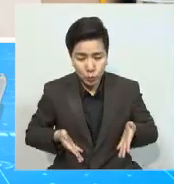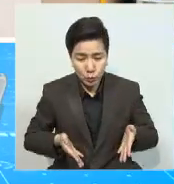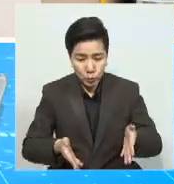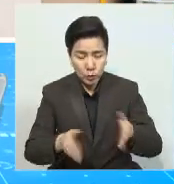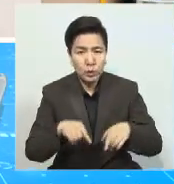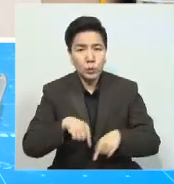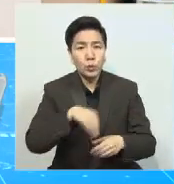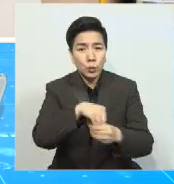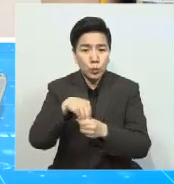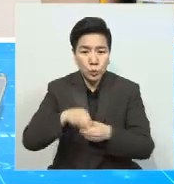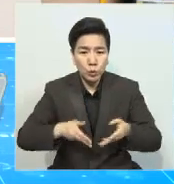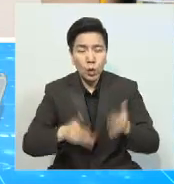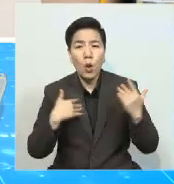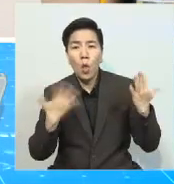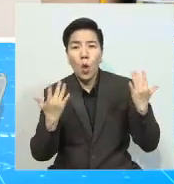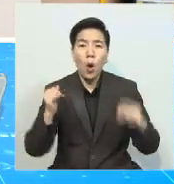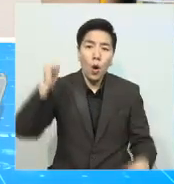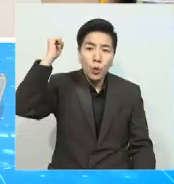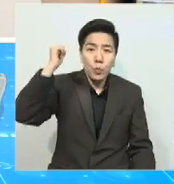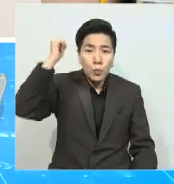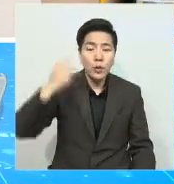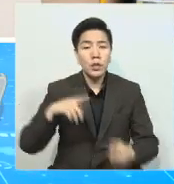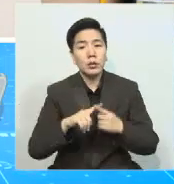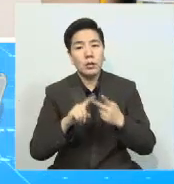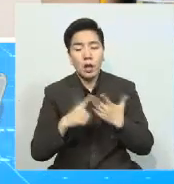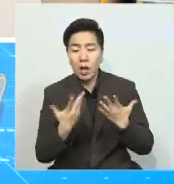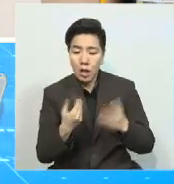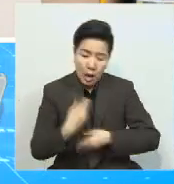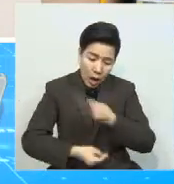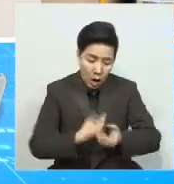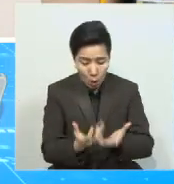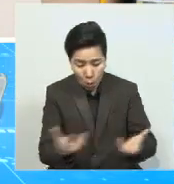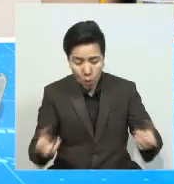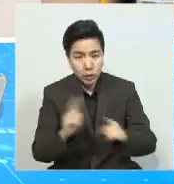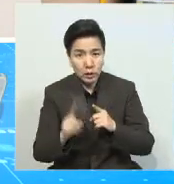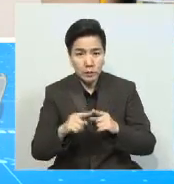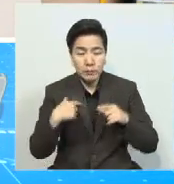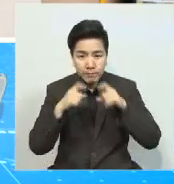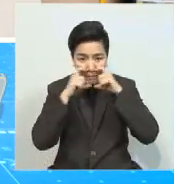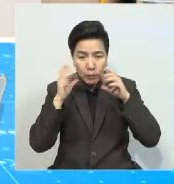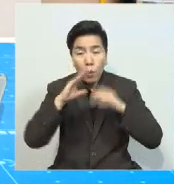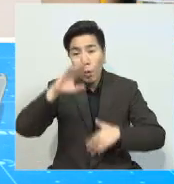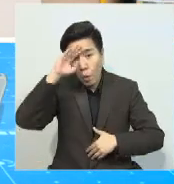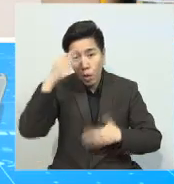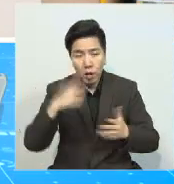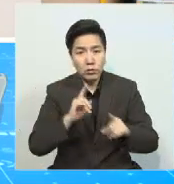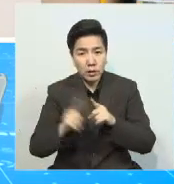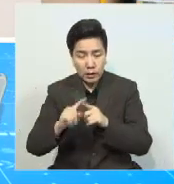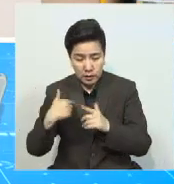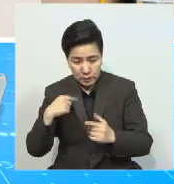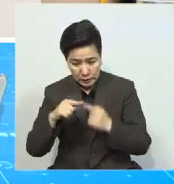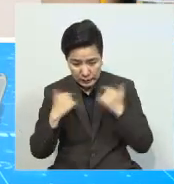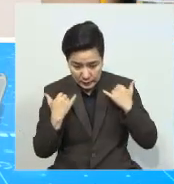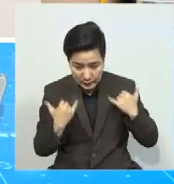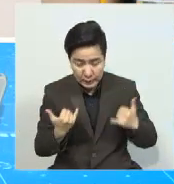เช่นมารอรถเมย์มาทำการค้าขายนะฮะนอกจากผู้ป่วยเป็นโรคแล้วนะครับเพราะนั้